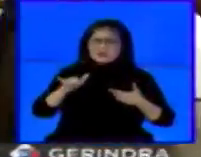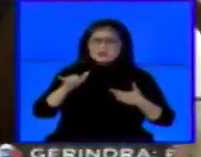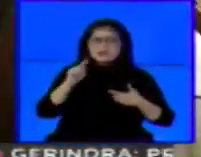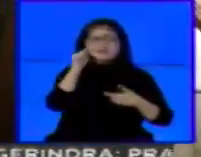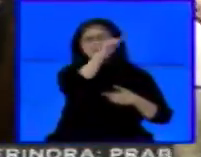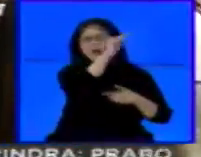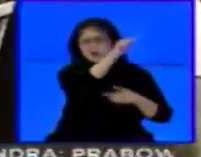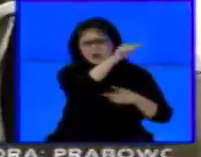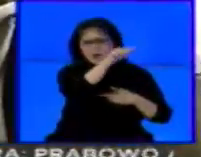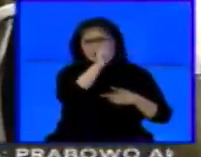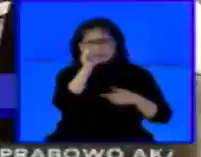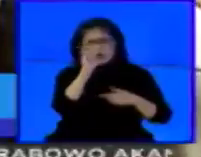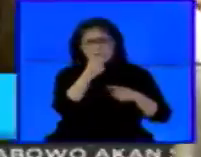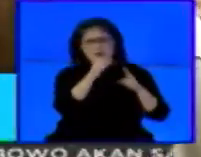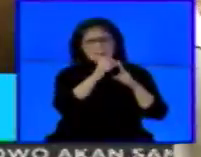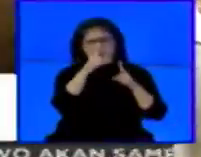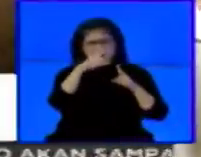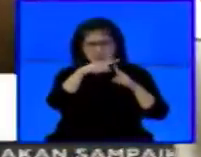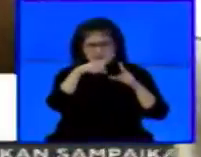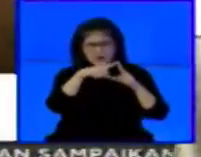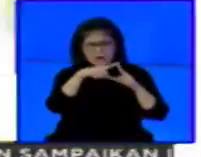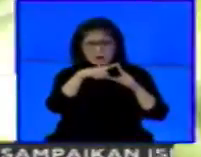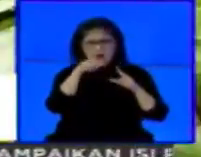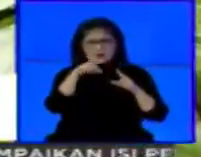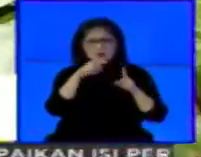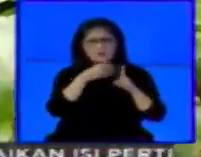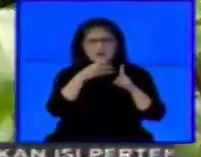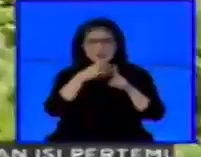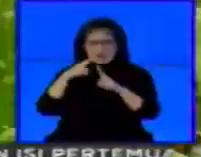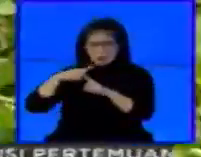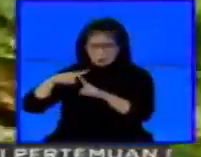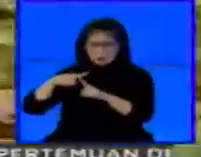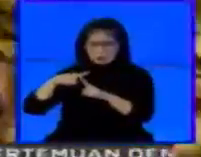tapi daerah sana ada PLTA. Oh, PLTA Batang Toru? Iya.